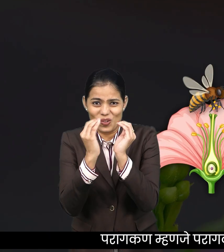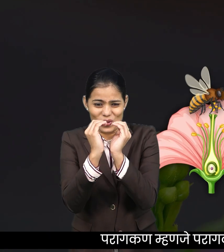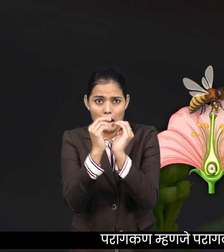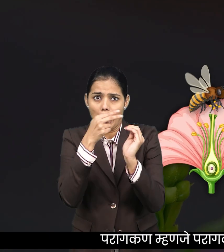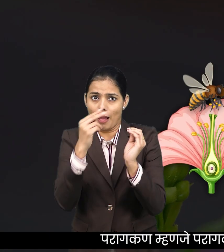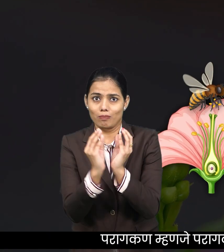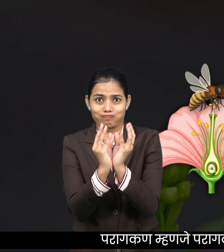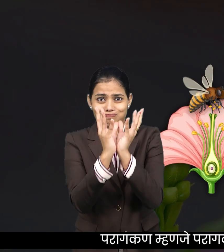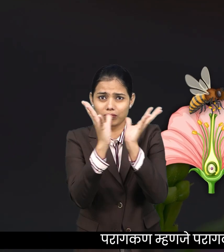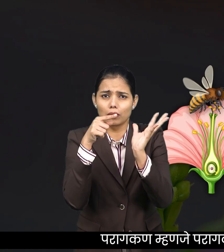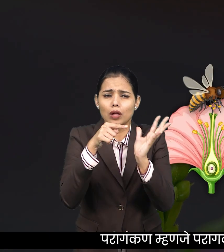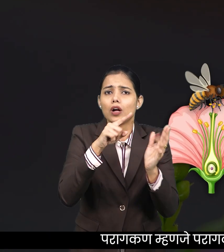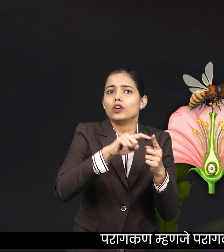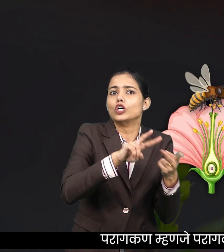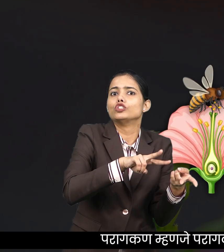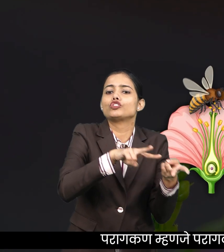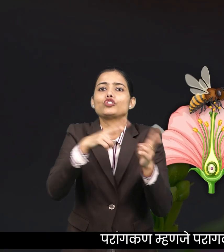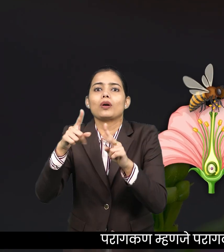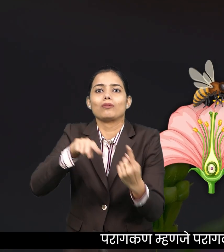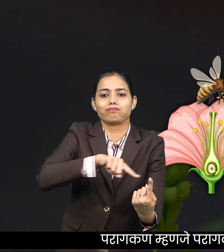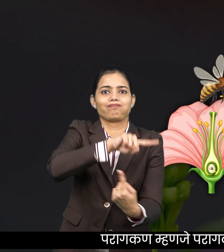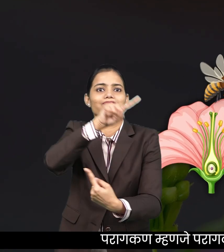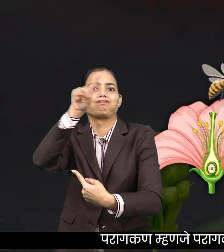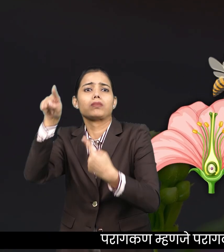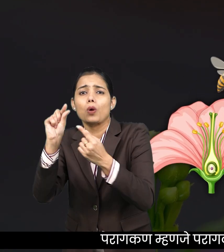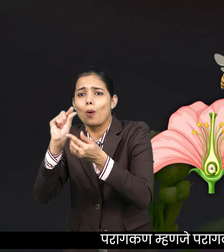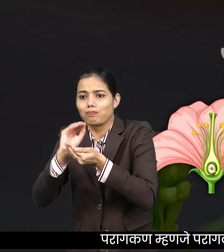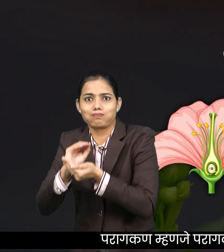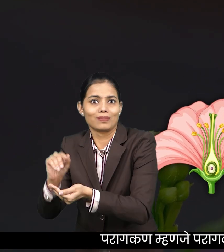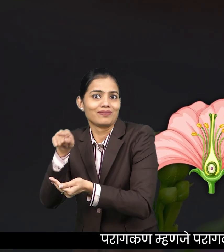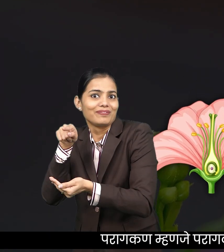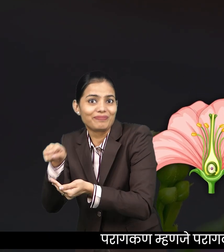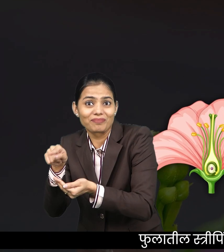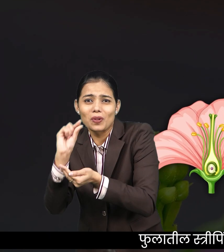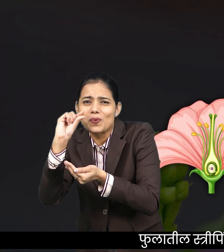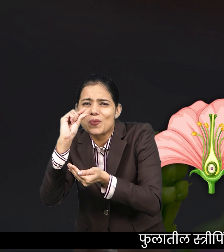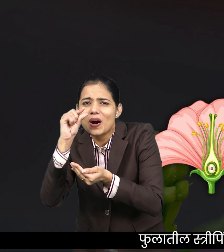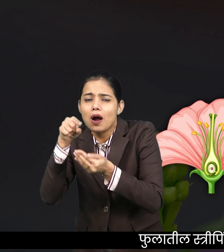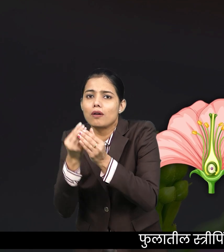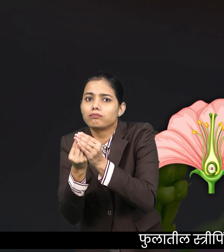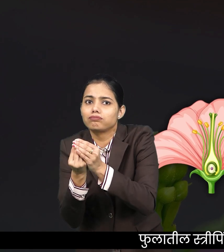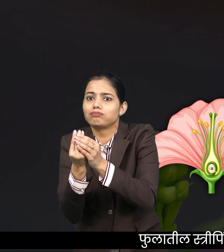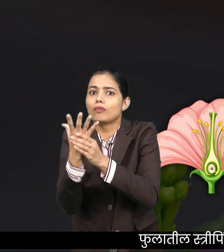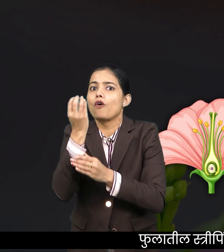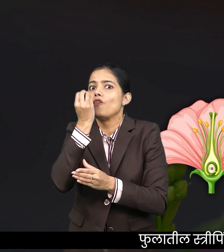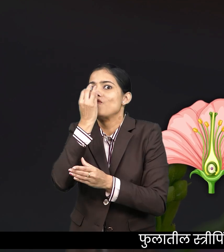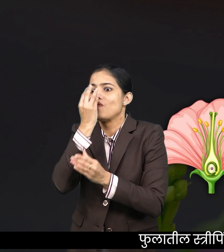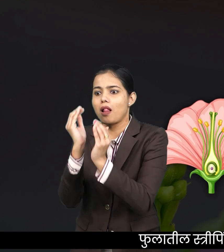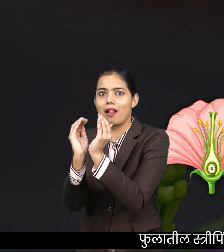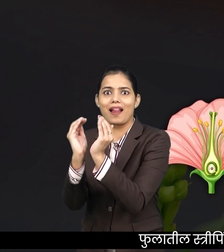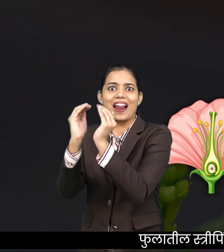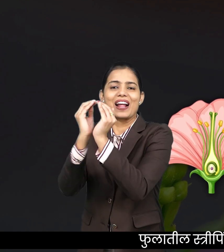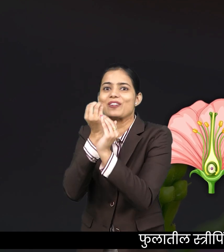परागकण म्हणजे परागकणांचे परागकण। परागकणांपासून फुलातील